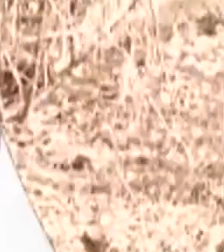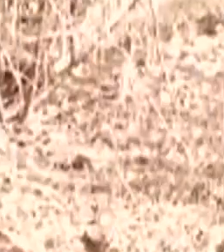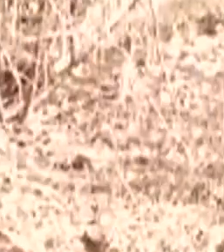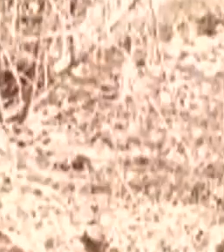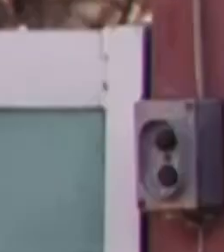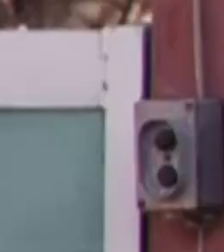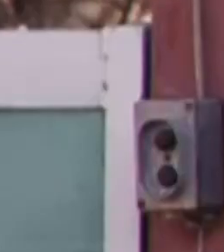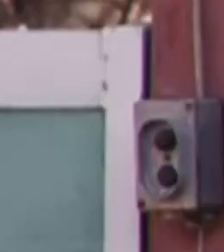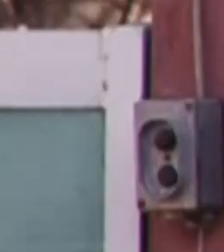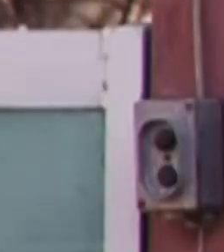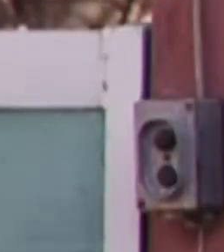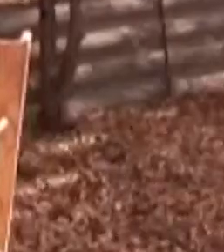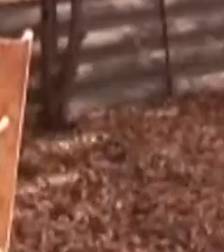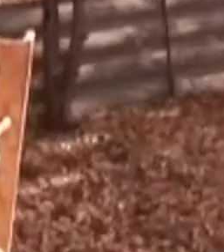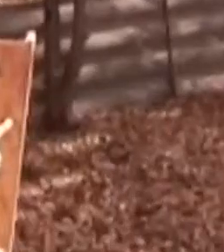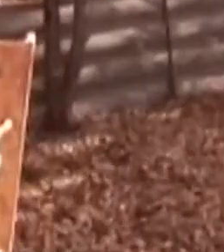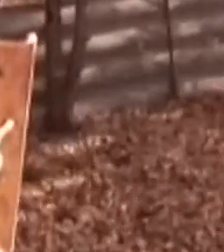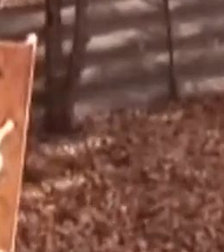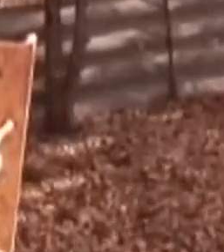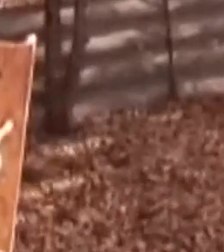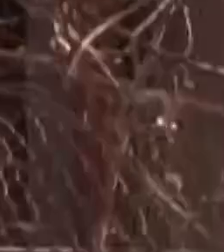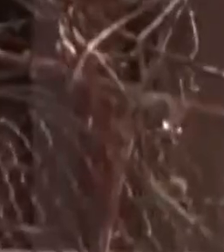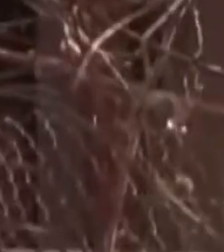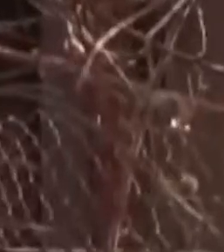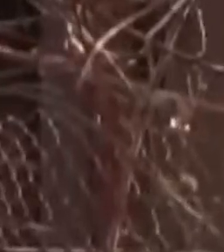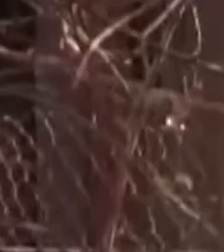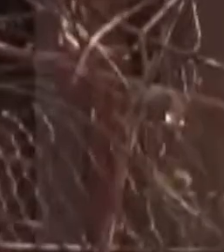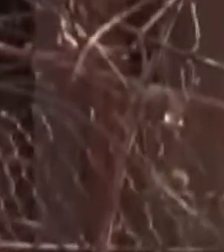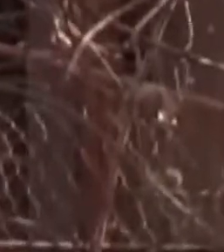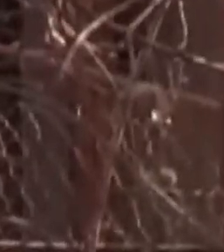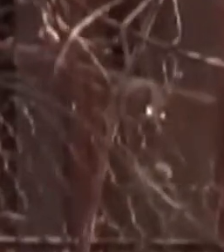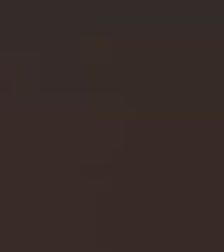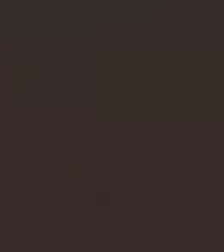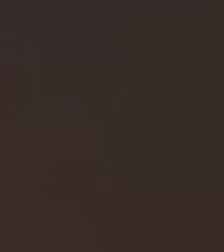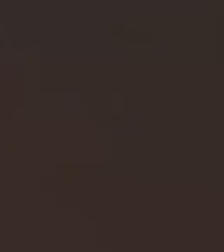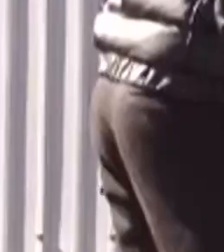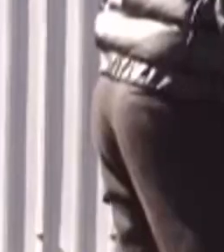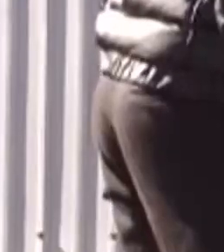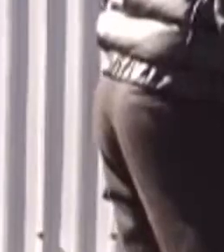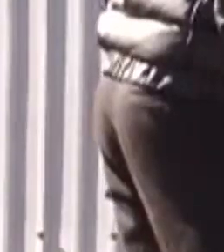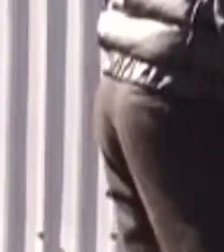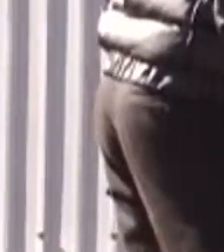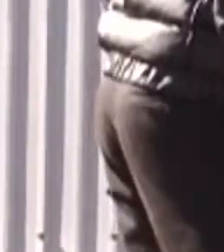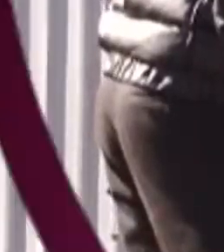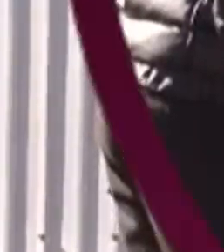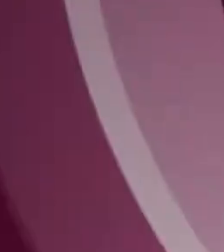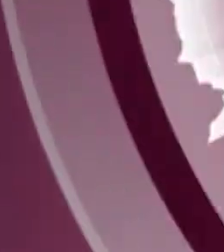Трагедия в Таразе. Члены одной семьи погибли в огне. Что стало причиной пожара? Об этом в начале